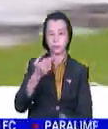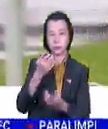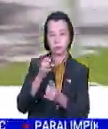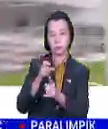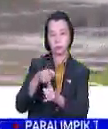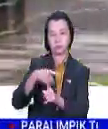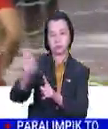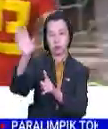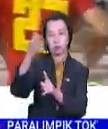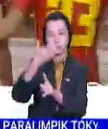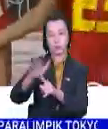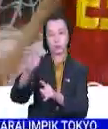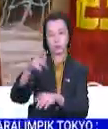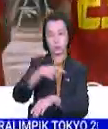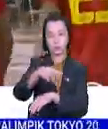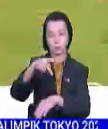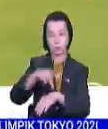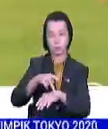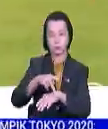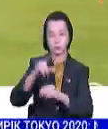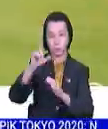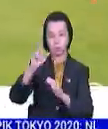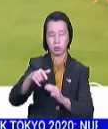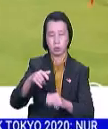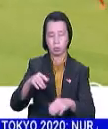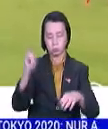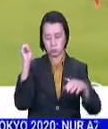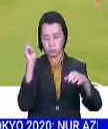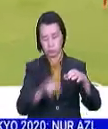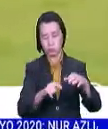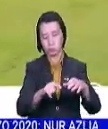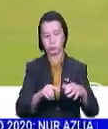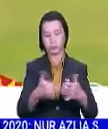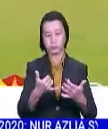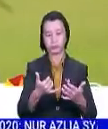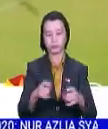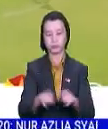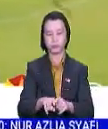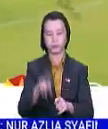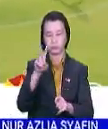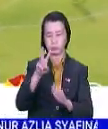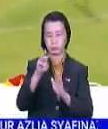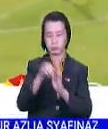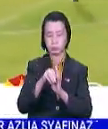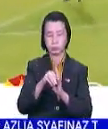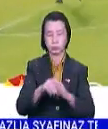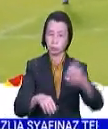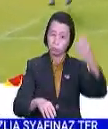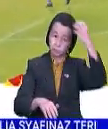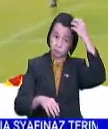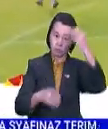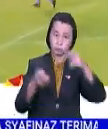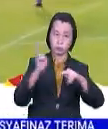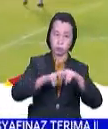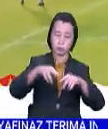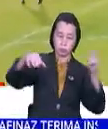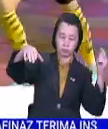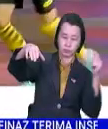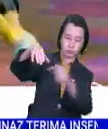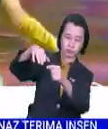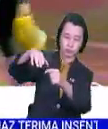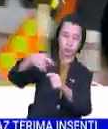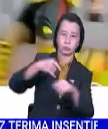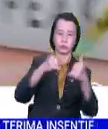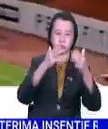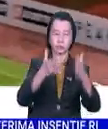padang. Sepakan penalti itu berjaya disempurnakan Ifadio Olsegun. 2 minit kemudian Selangor menambah gol kedua hasil